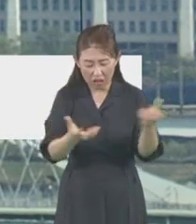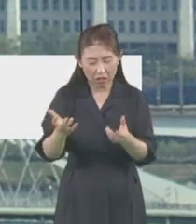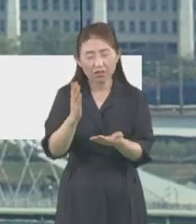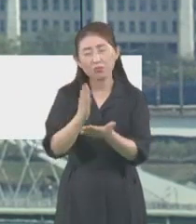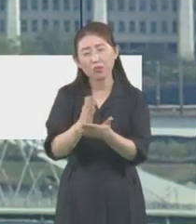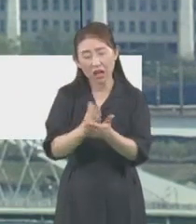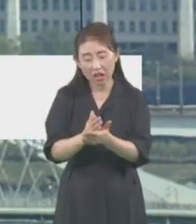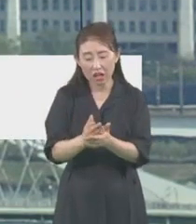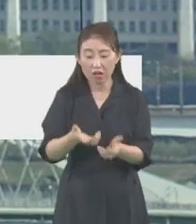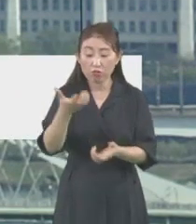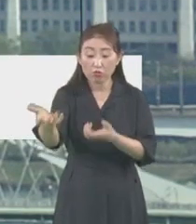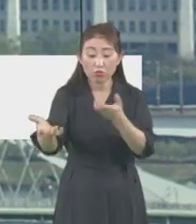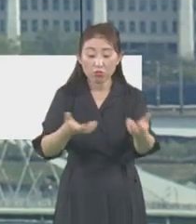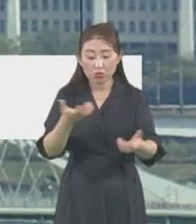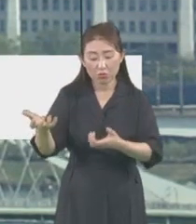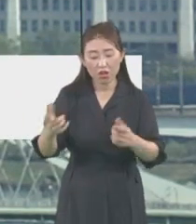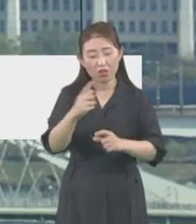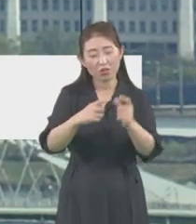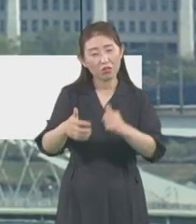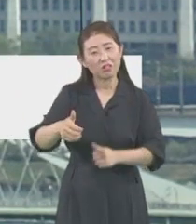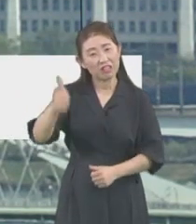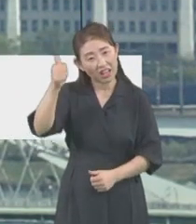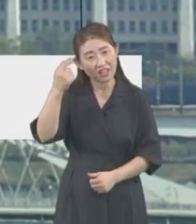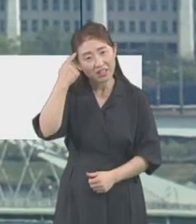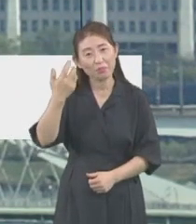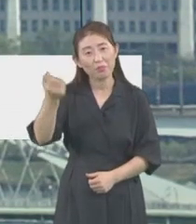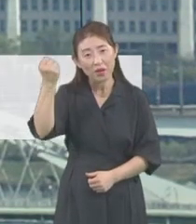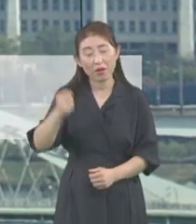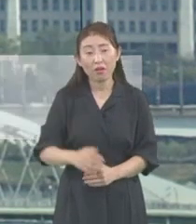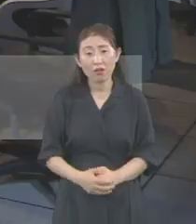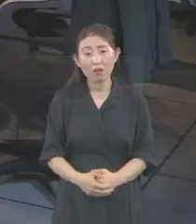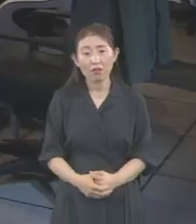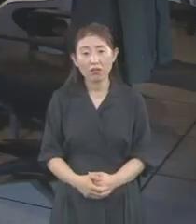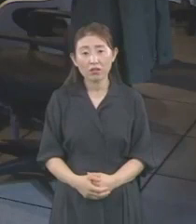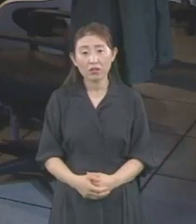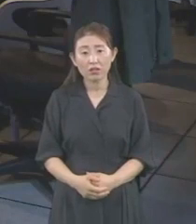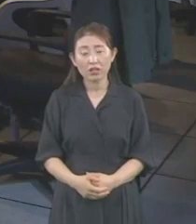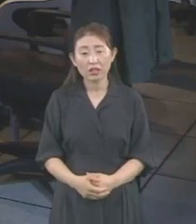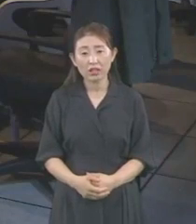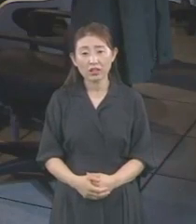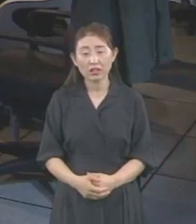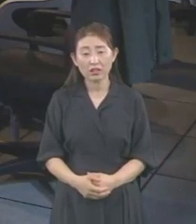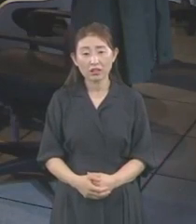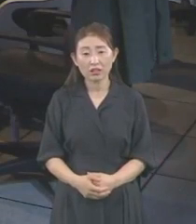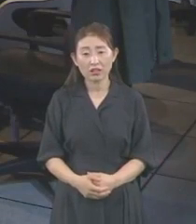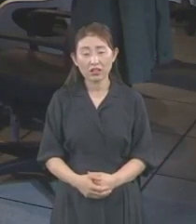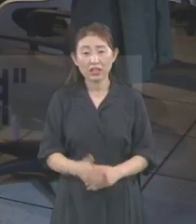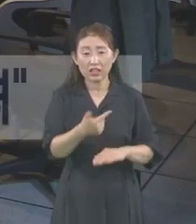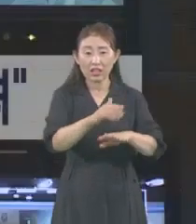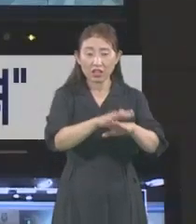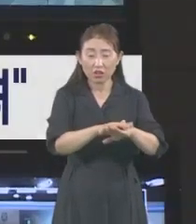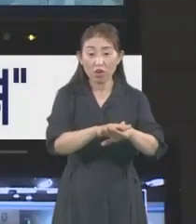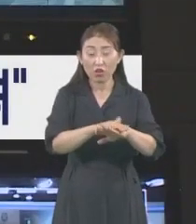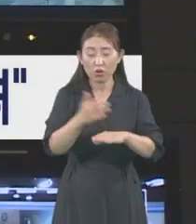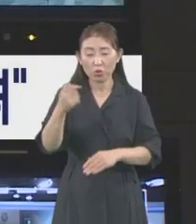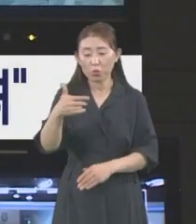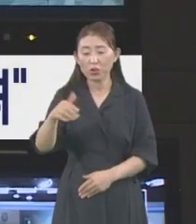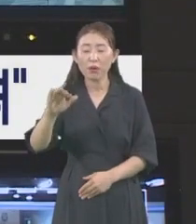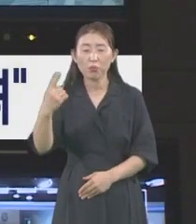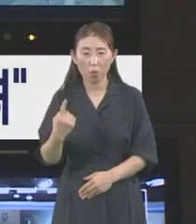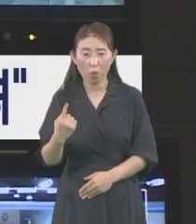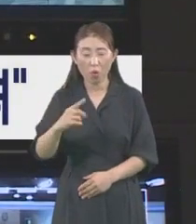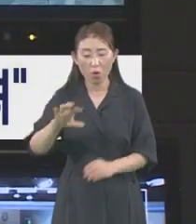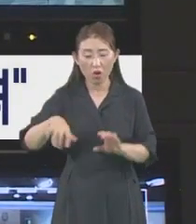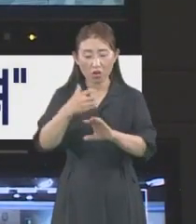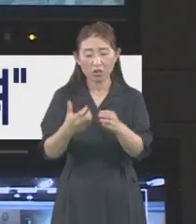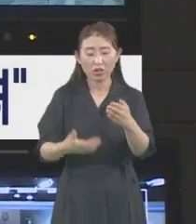분산해서 이렇게 이전하는 것이 좋지 않겠냐는 그런 개인적인 생각을 갖고 있습니다. 뒤늦게 혁신도시가 되면서 전국에서 유일하게 기관